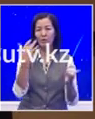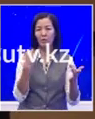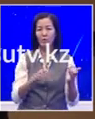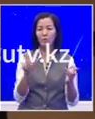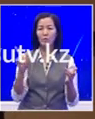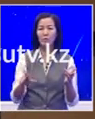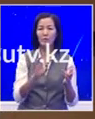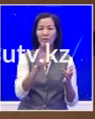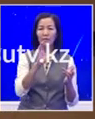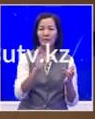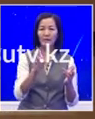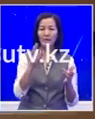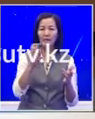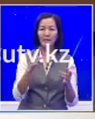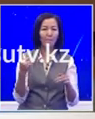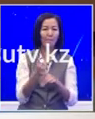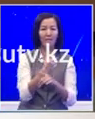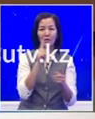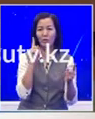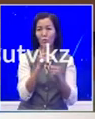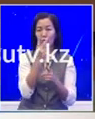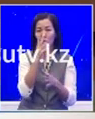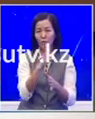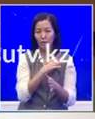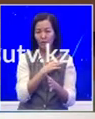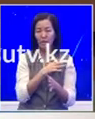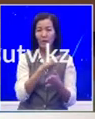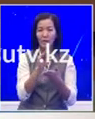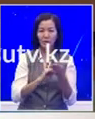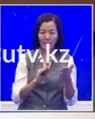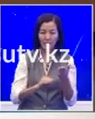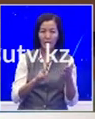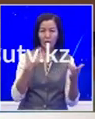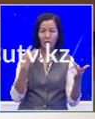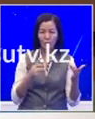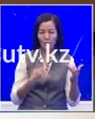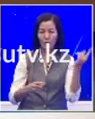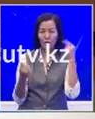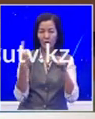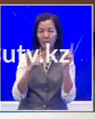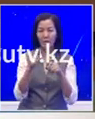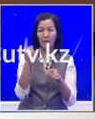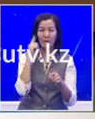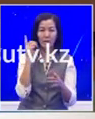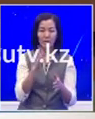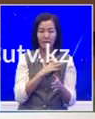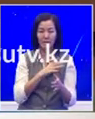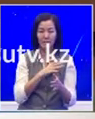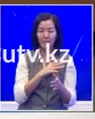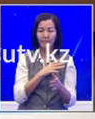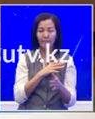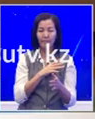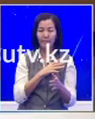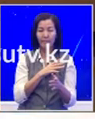бүгін алғаш рет келіп отырмын. Өз көзімен осы кісінің жазған күйлерін, шығармаларын тамашалап отырмыз. Мың естігеннен бір